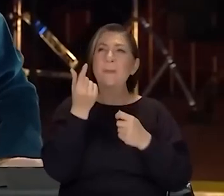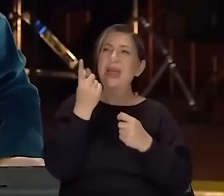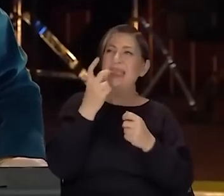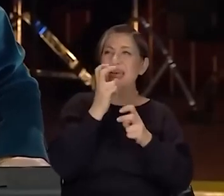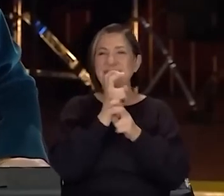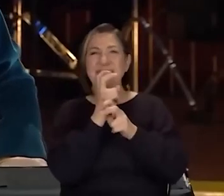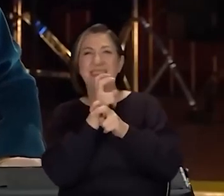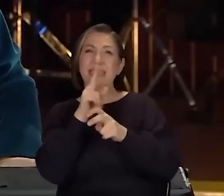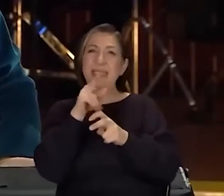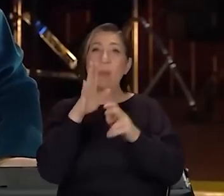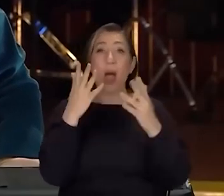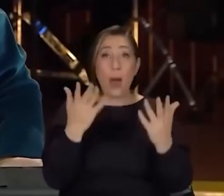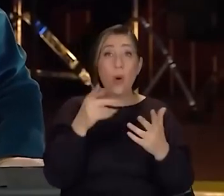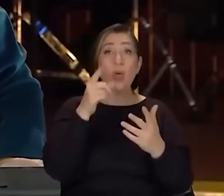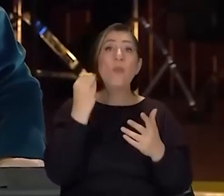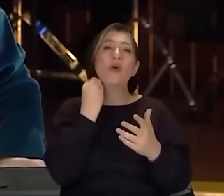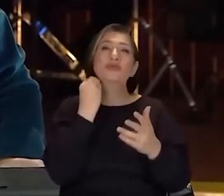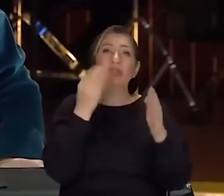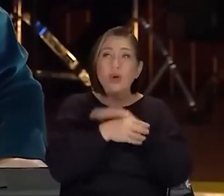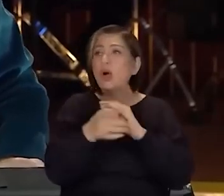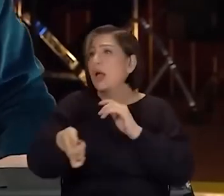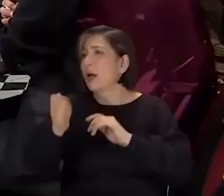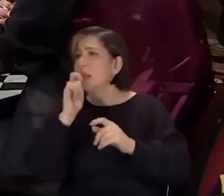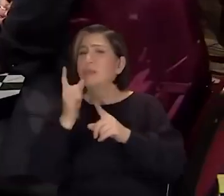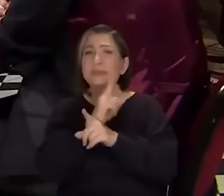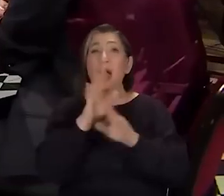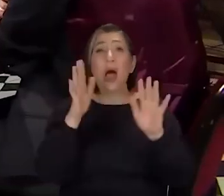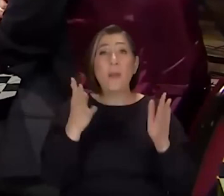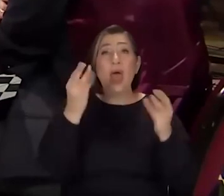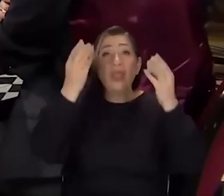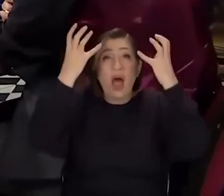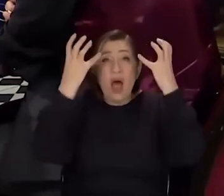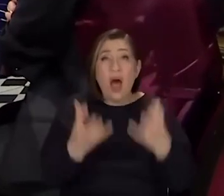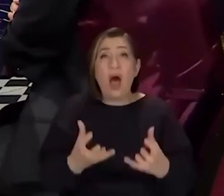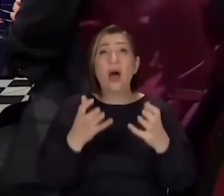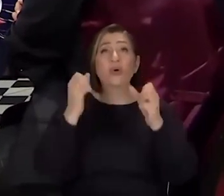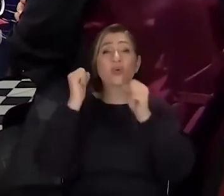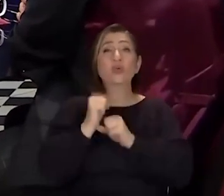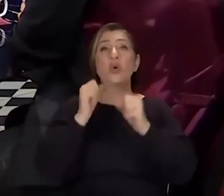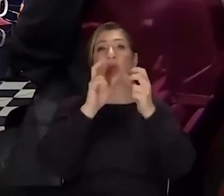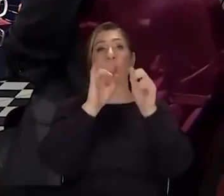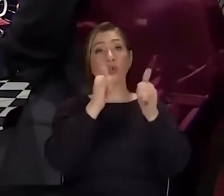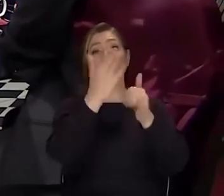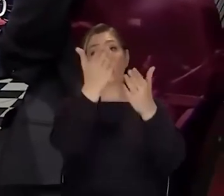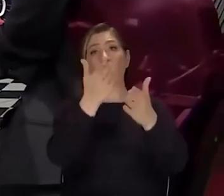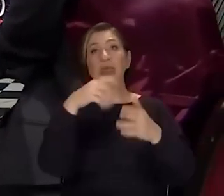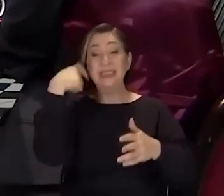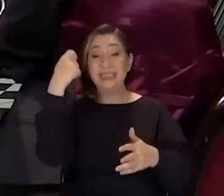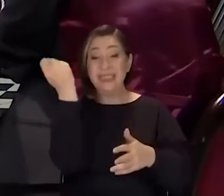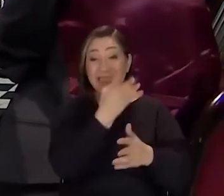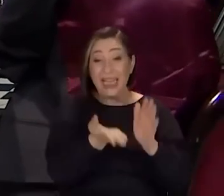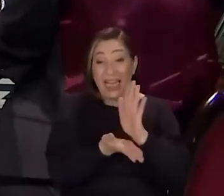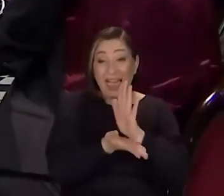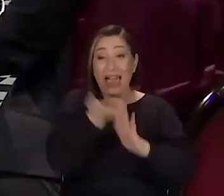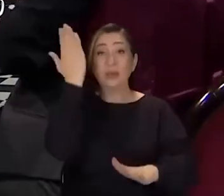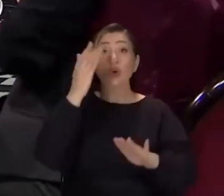daha riskli tabii ama tabii onlar da borca giriyor, kredi alıyor, bilmem ne oluyor. Fakat en ağır yükü evet. oyuncu. Çünkü bir de dizisi